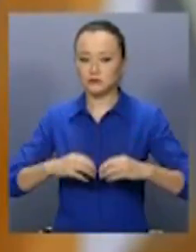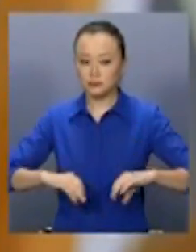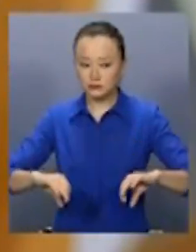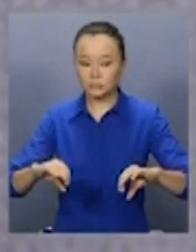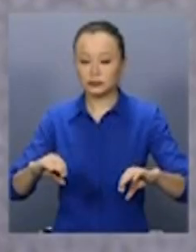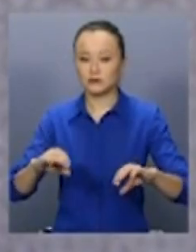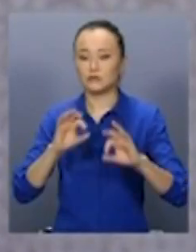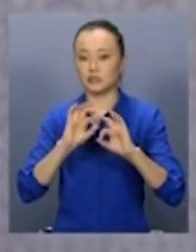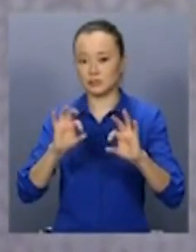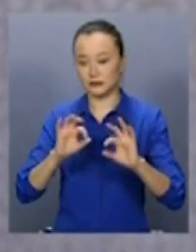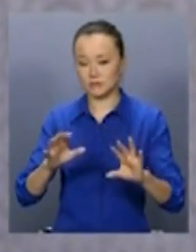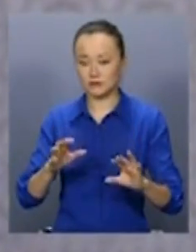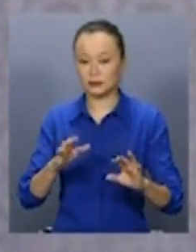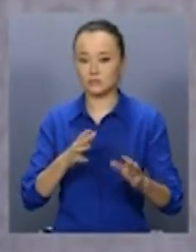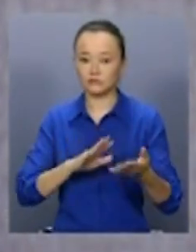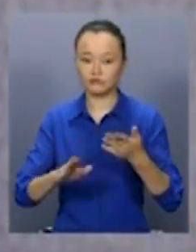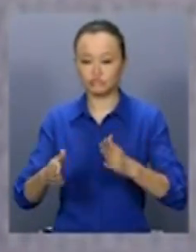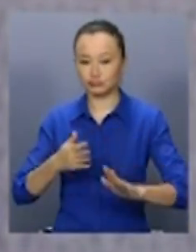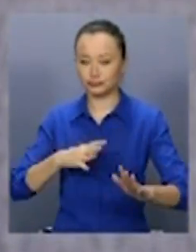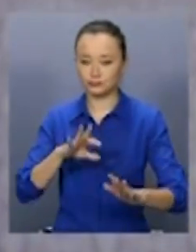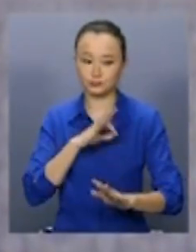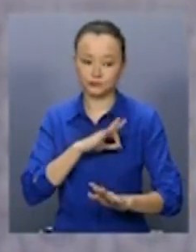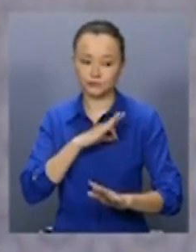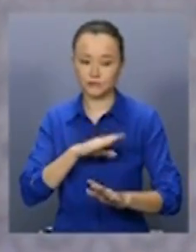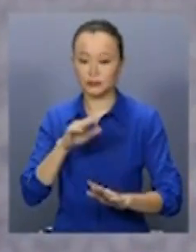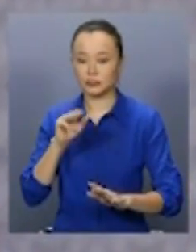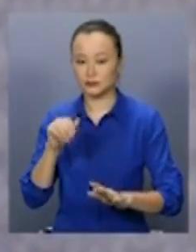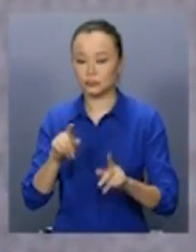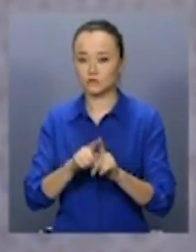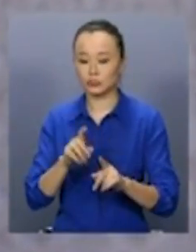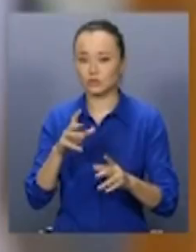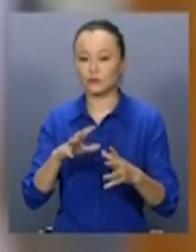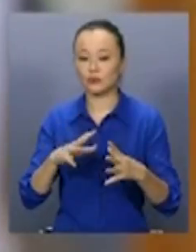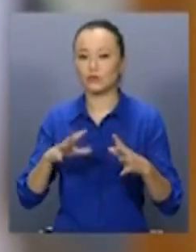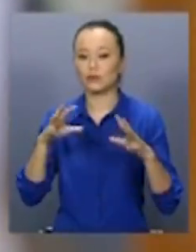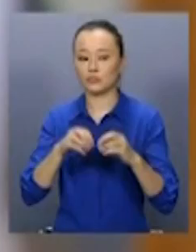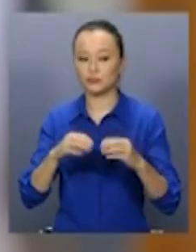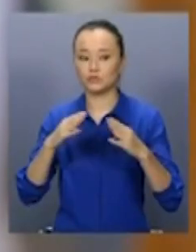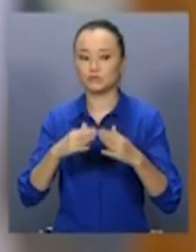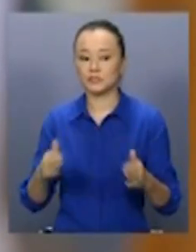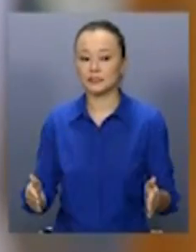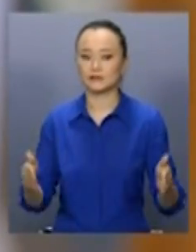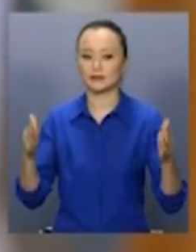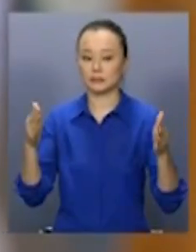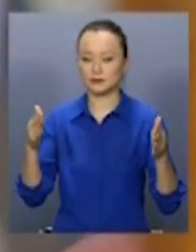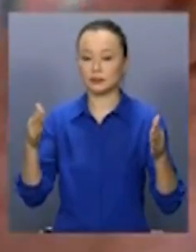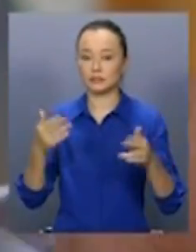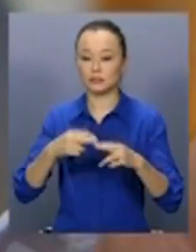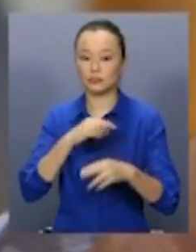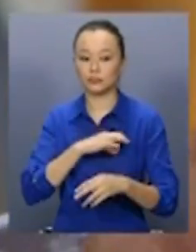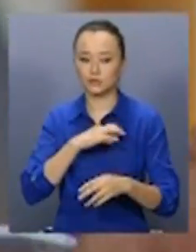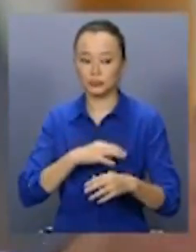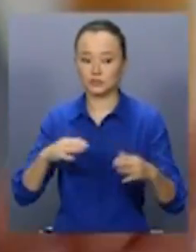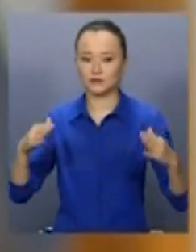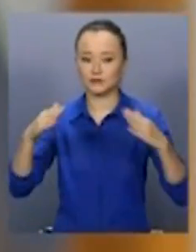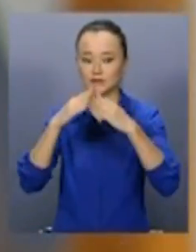ең жаңағы әдістерге қолданатын ката деген комплекс бар, ол үйдің стенасы деймін. Соны қолдану, оны үйдің